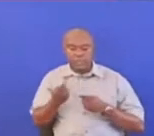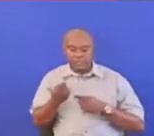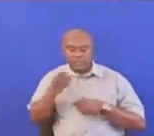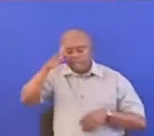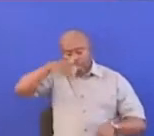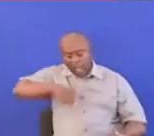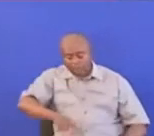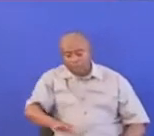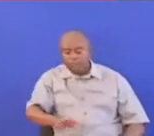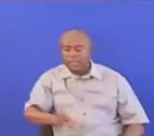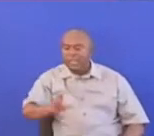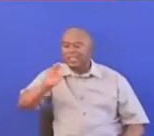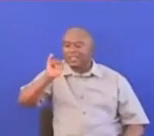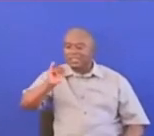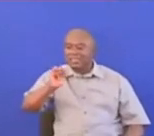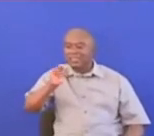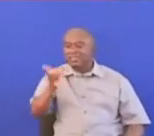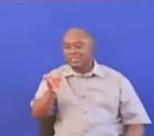ya umeme itaharibika.